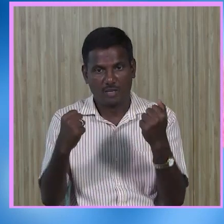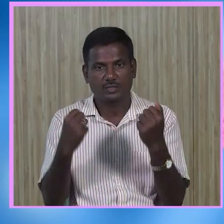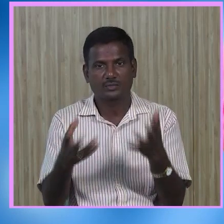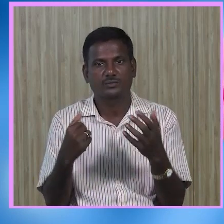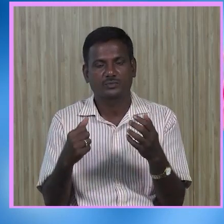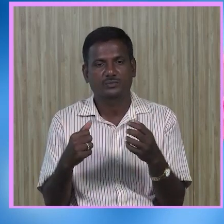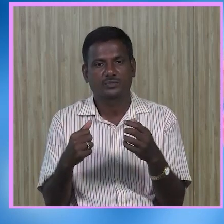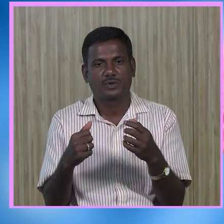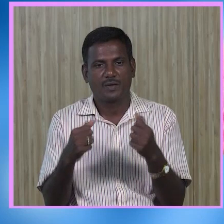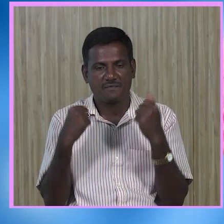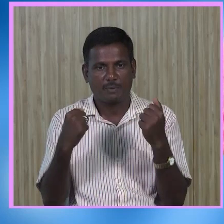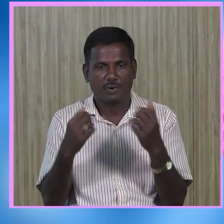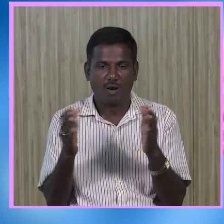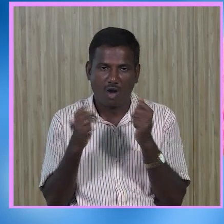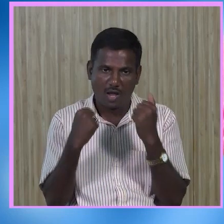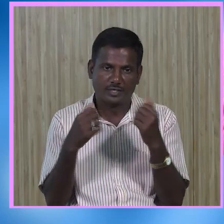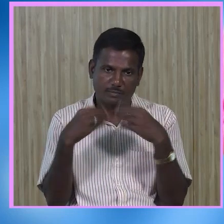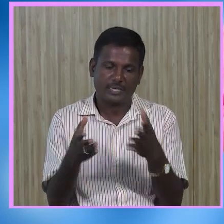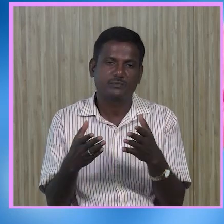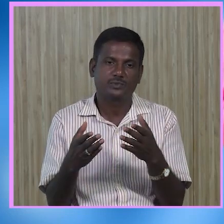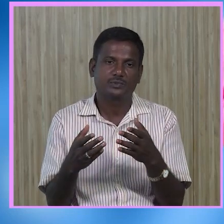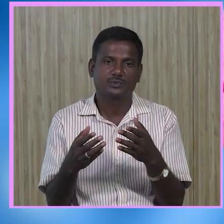தரும். அந்த வெப்ப ஆற்றலை பயன்படுத்தி கொண்டு